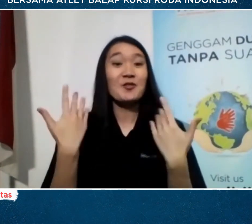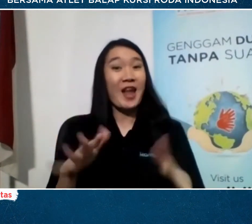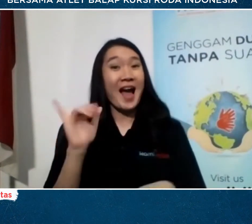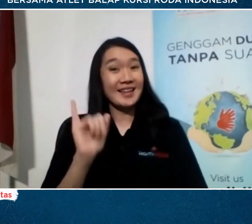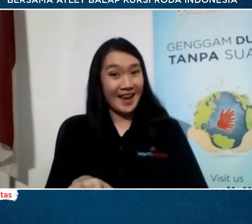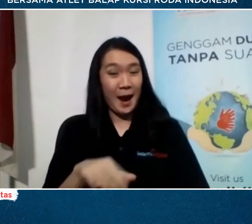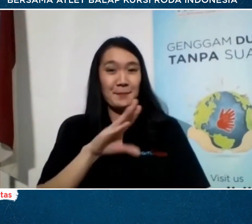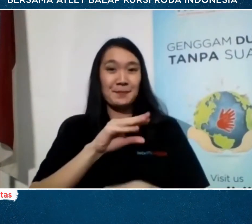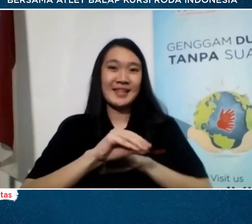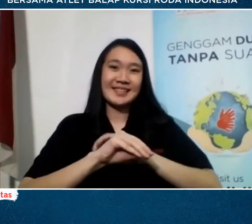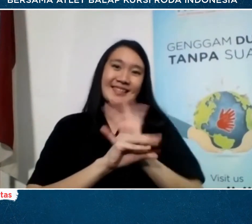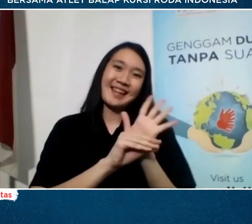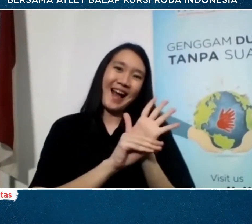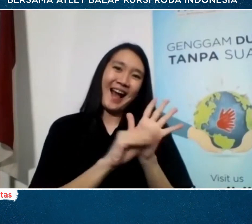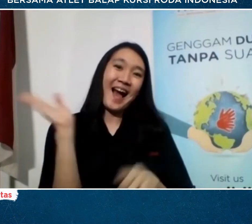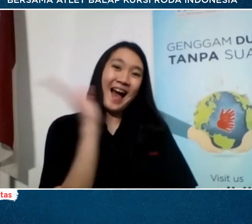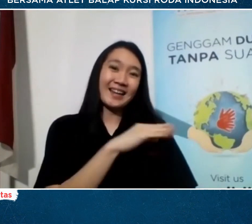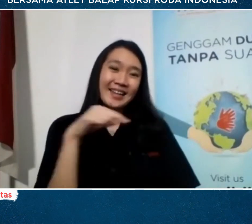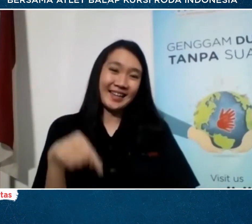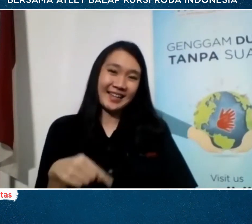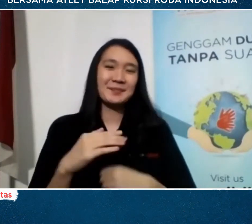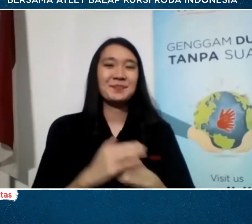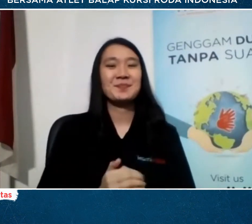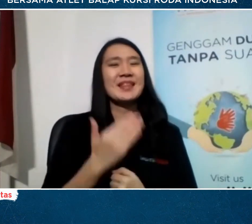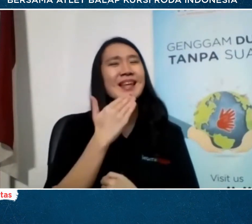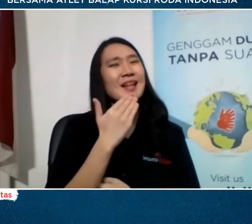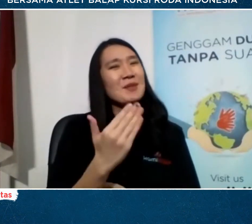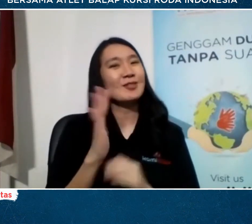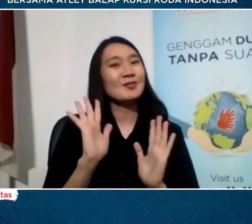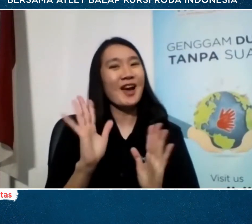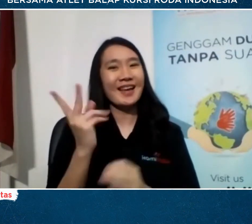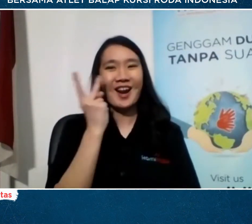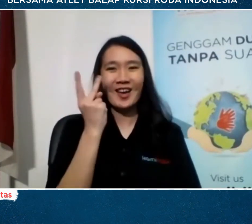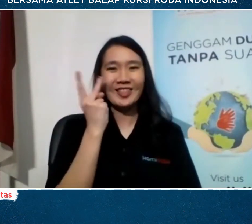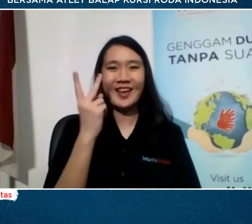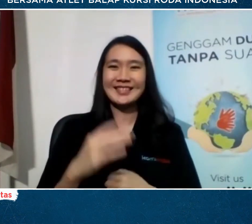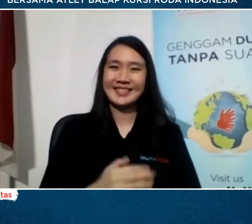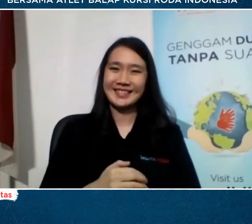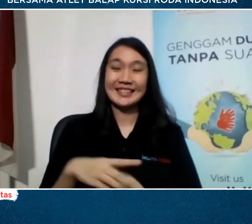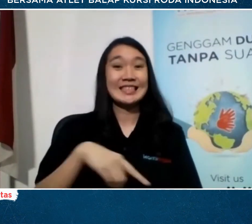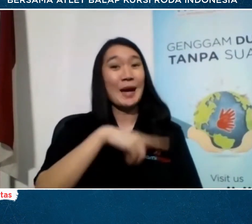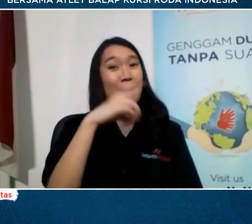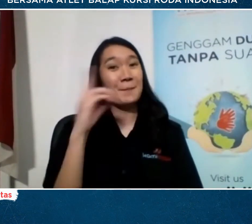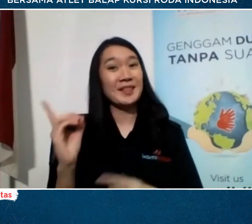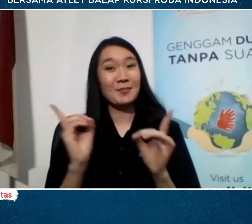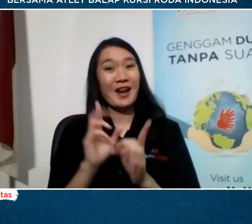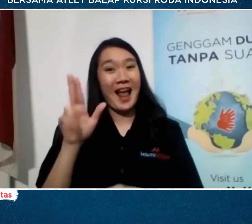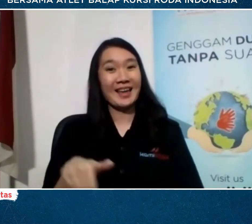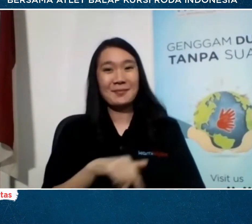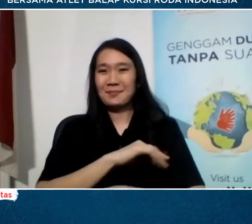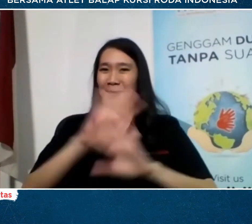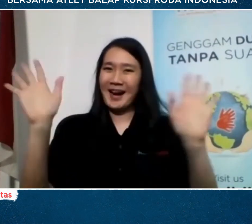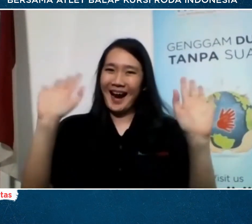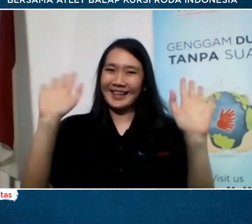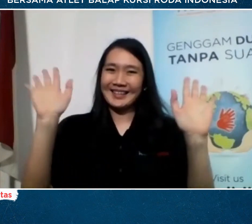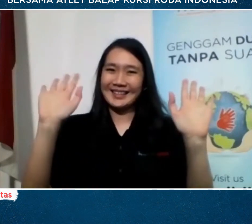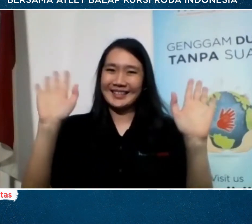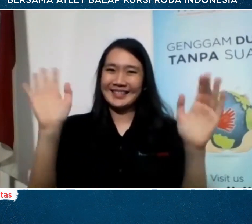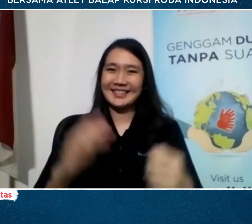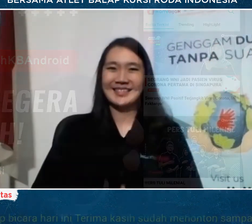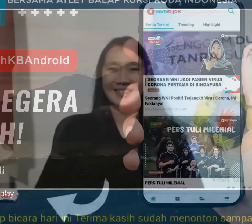Nah, teman-teman semua, lihat tadi kan keren banget kan, teman-teman disabilitas tetap semangat dan optimis